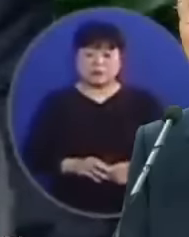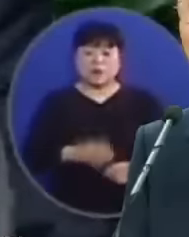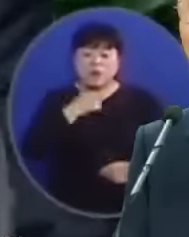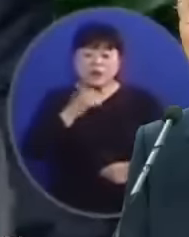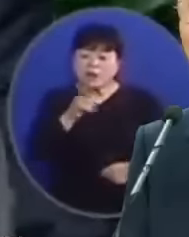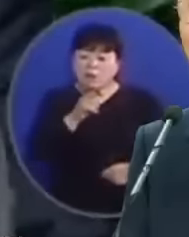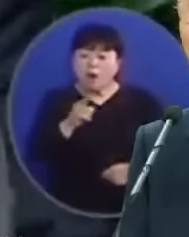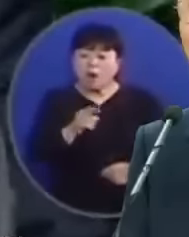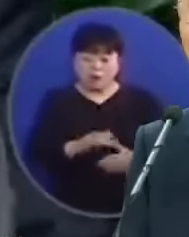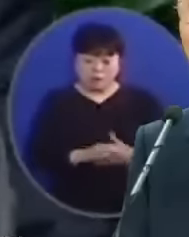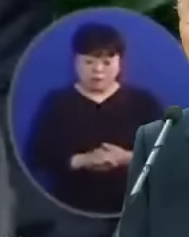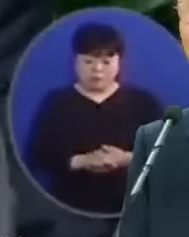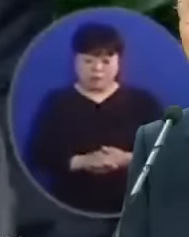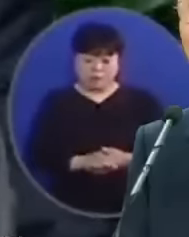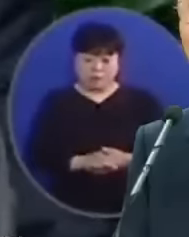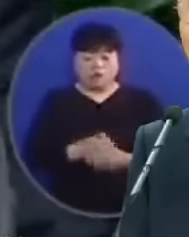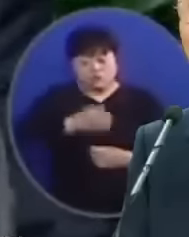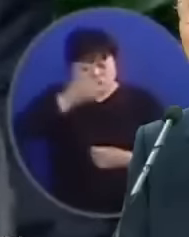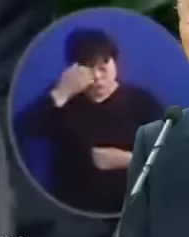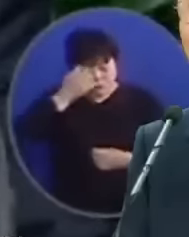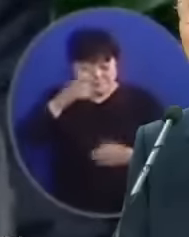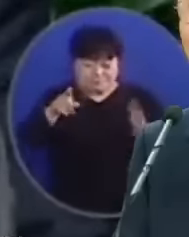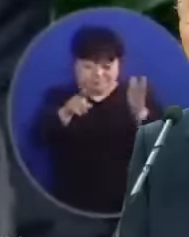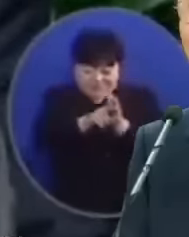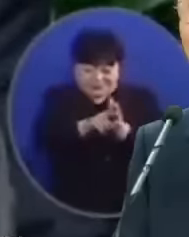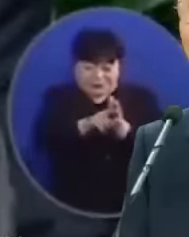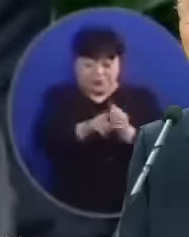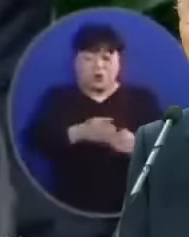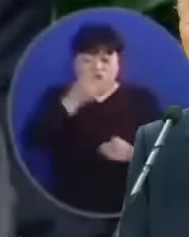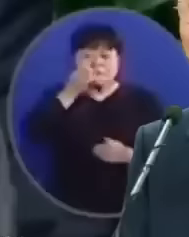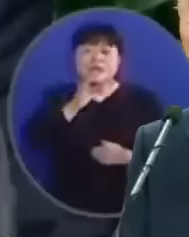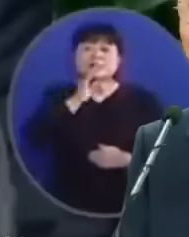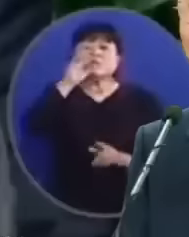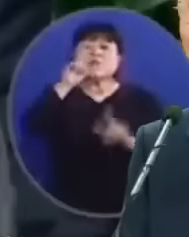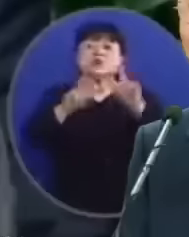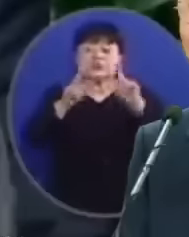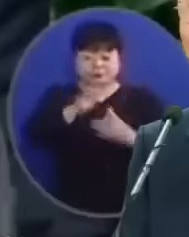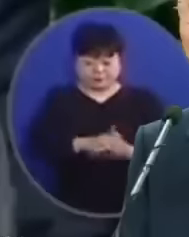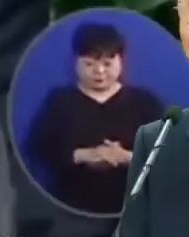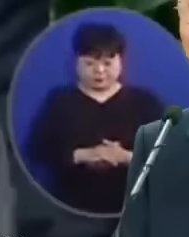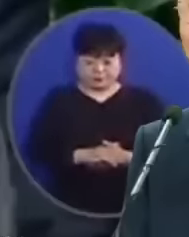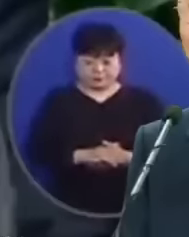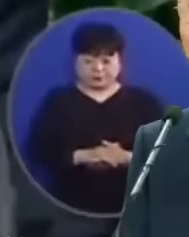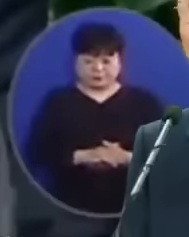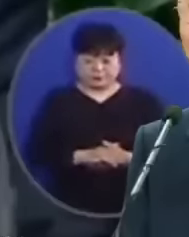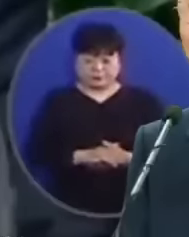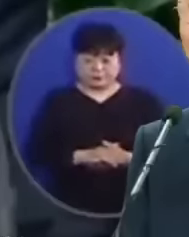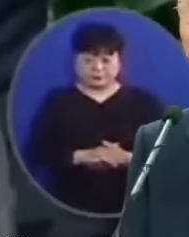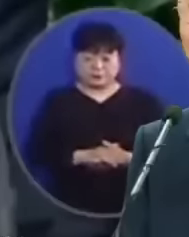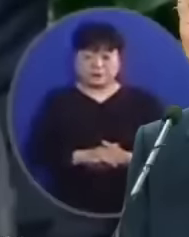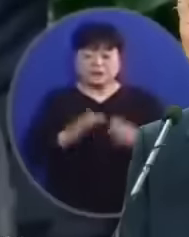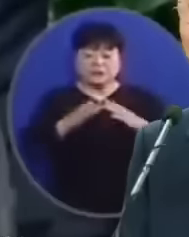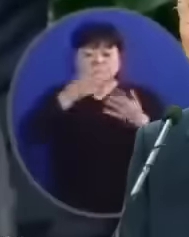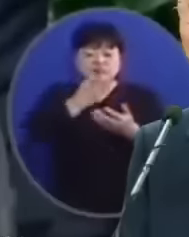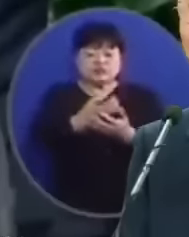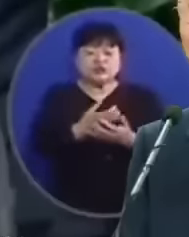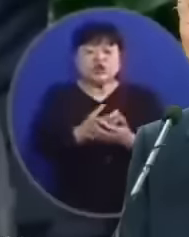뭡니까? 바라는 것이 꿈 아닙니까? 믿음이란 꿈의 실상이다. 실상이라는 것은 집 문서란 말인